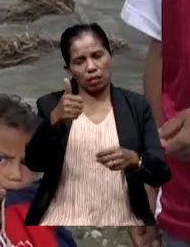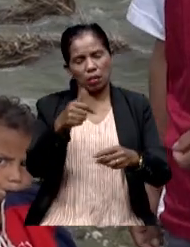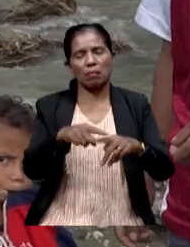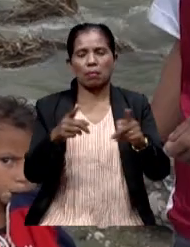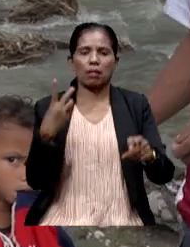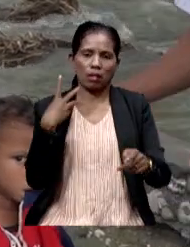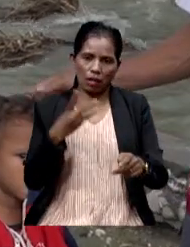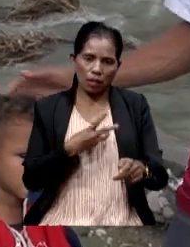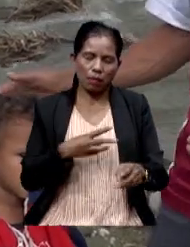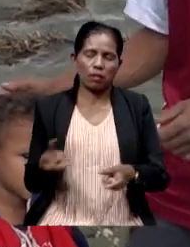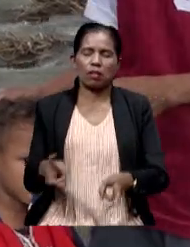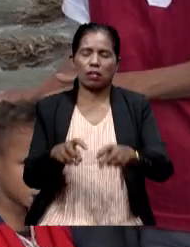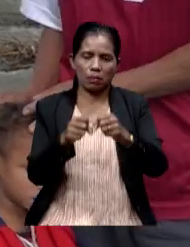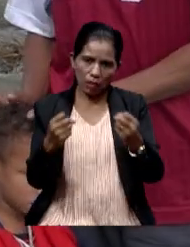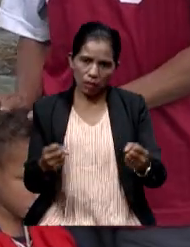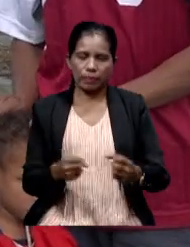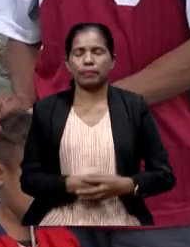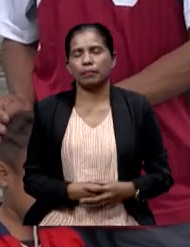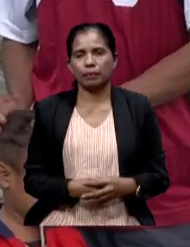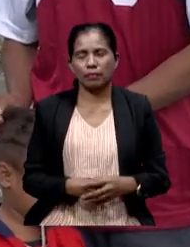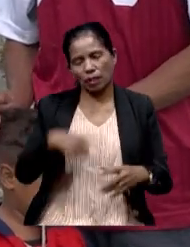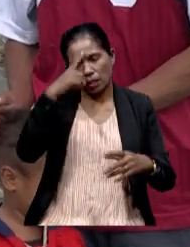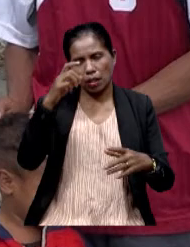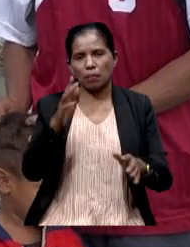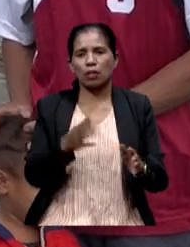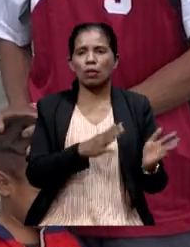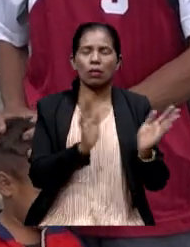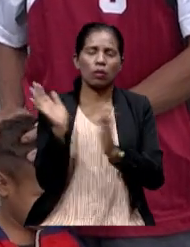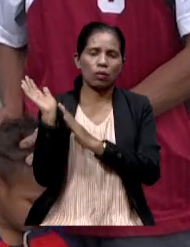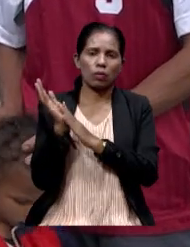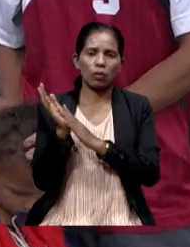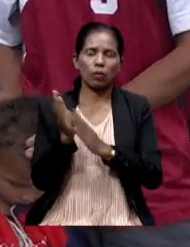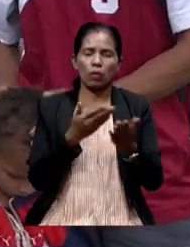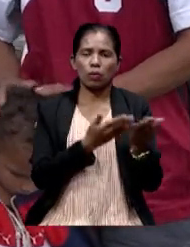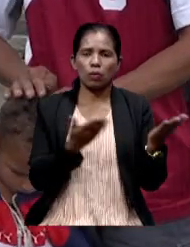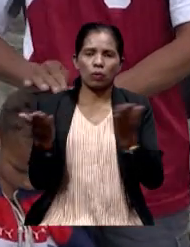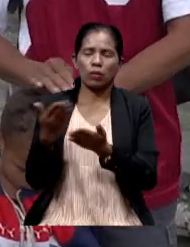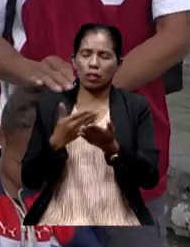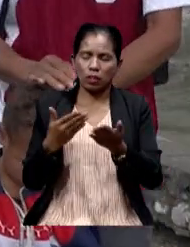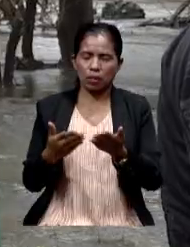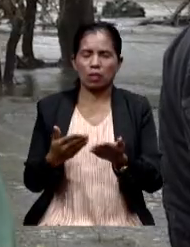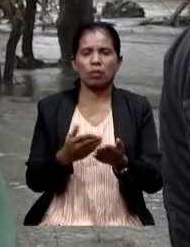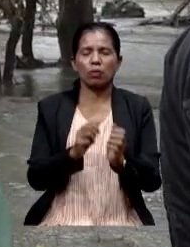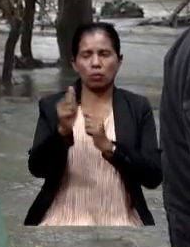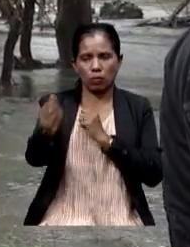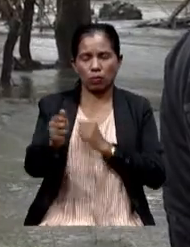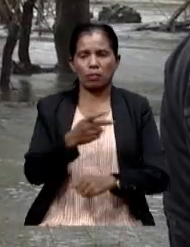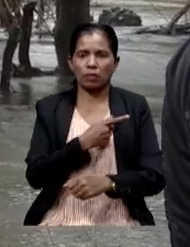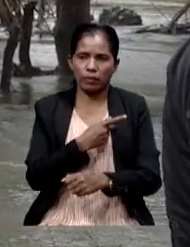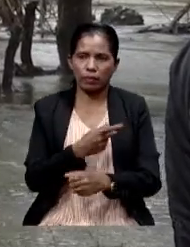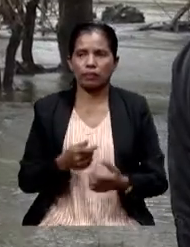ami dene ne atli keres tan lalin sesan do ki dan sene ne am sente ba am ni lara mora sul mota dene